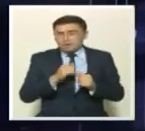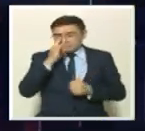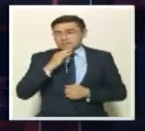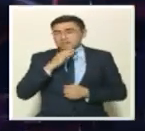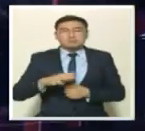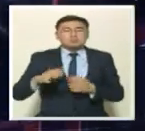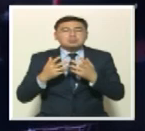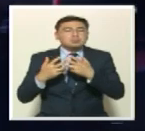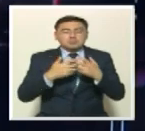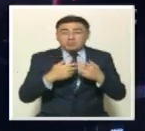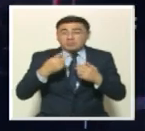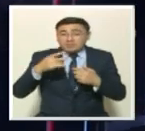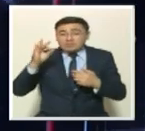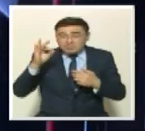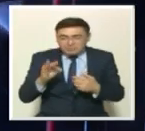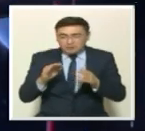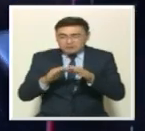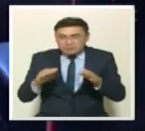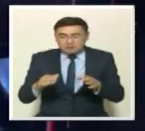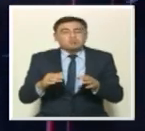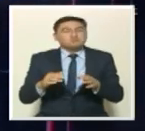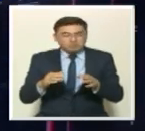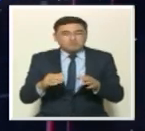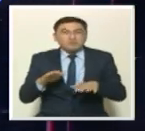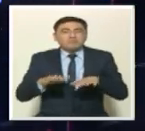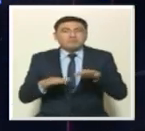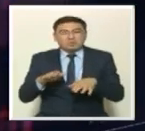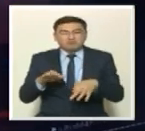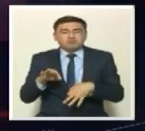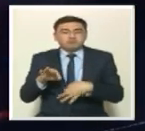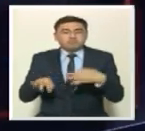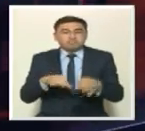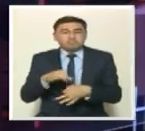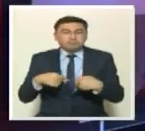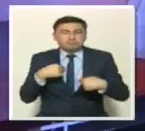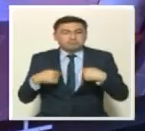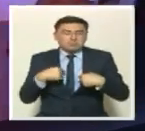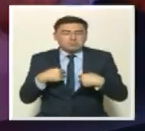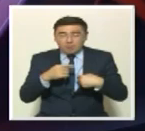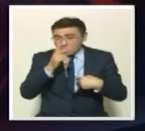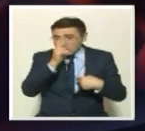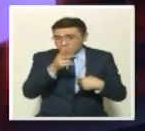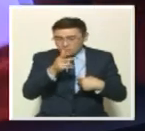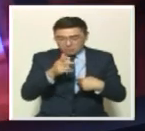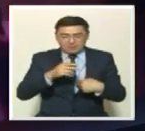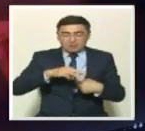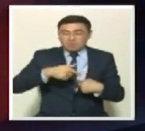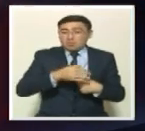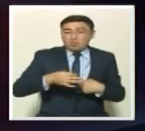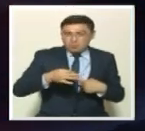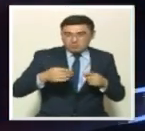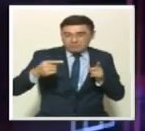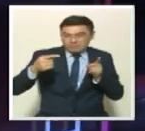мектеп оқушыларының 20% артық салмақтан зардап шегет. Өзге аймақтармен салыстырғанда 3 жылдан бері облыста балалардағы